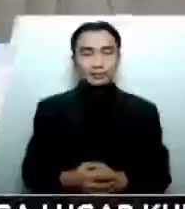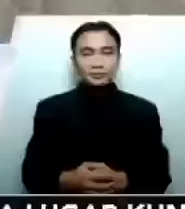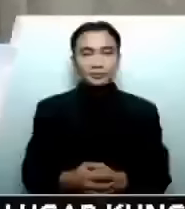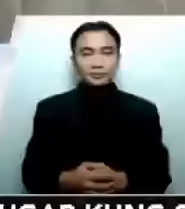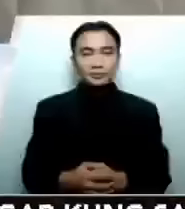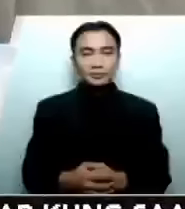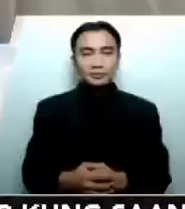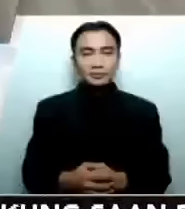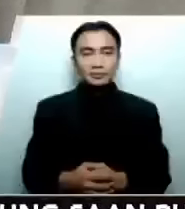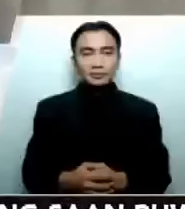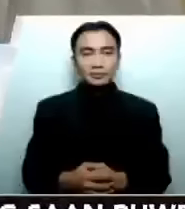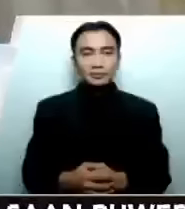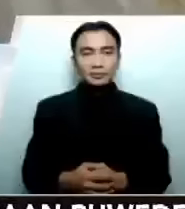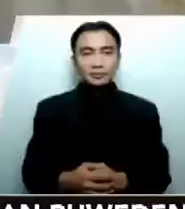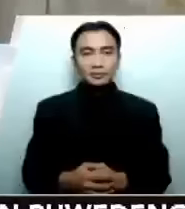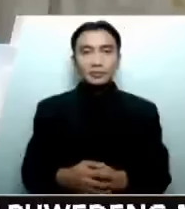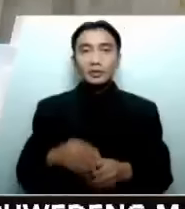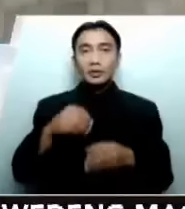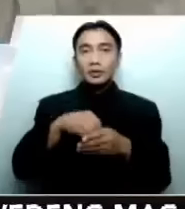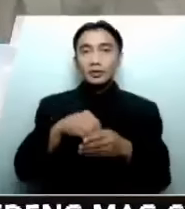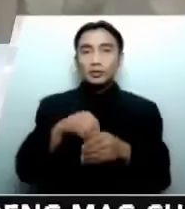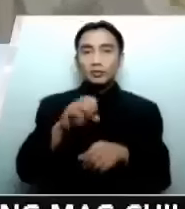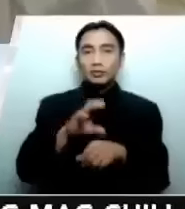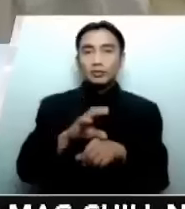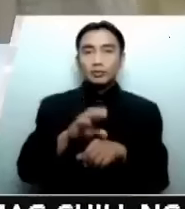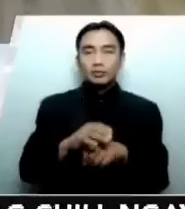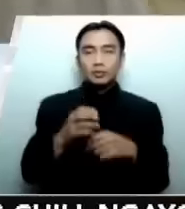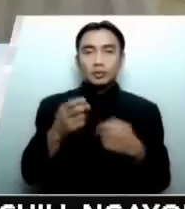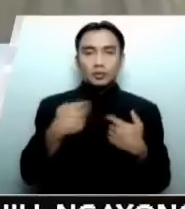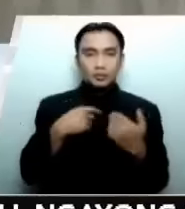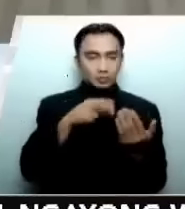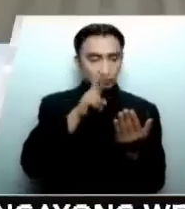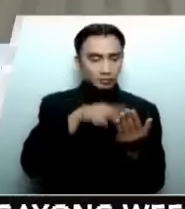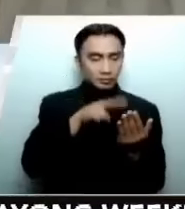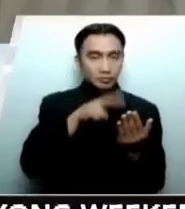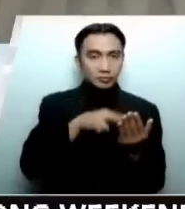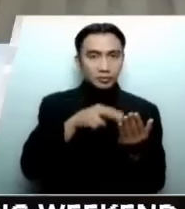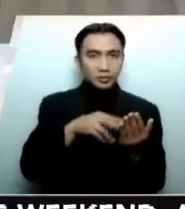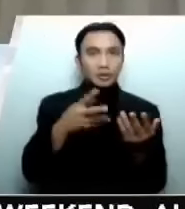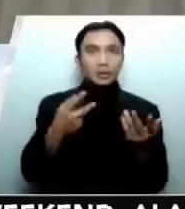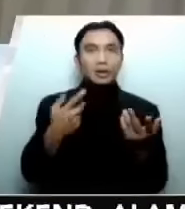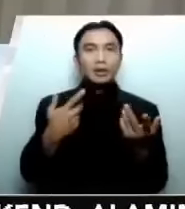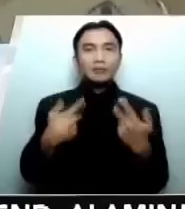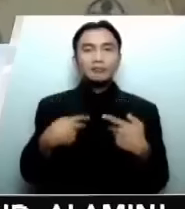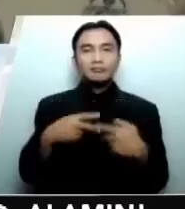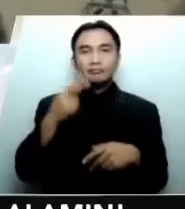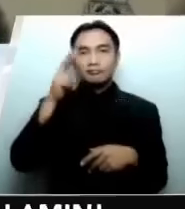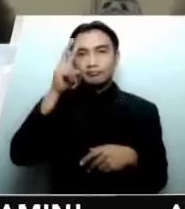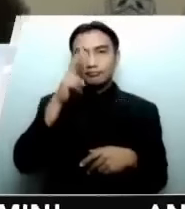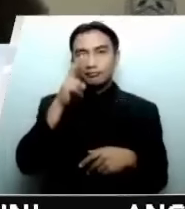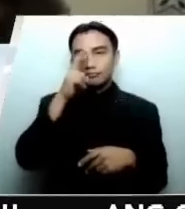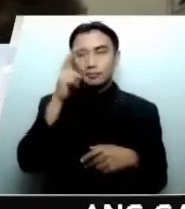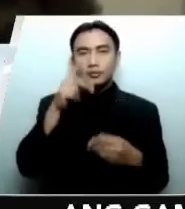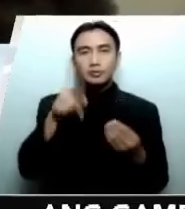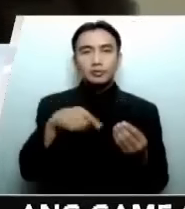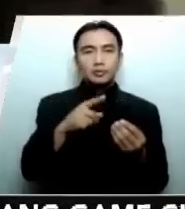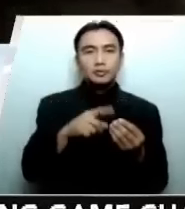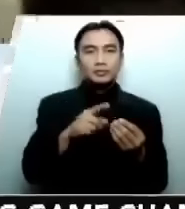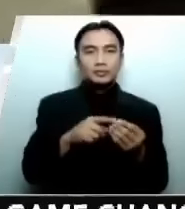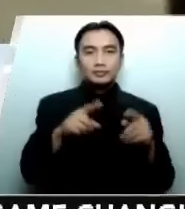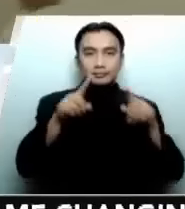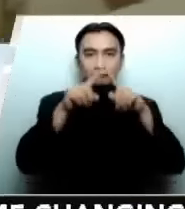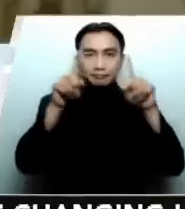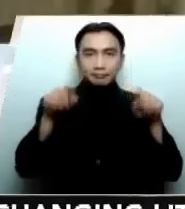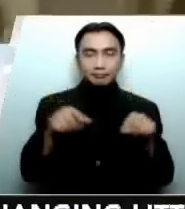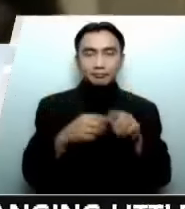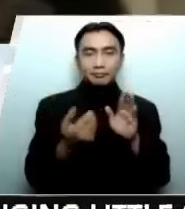Sa loob ng katedral, binasa ang dekree ng Vatican na nagtaas sa dinarayong katedral mula National Shrine tungo